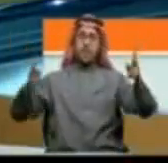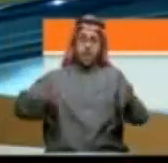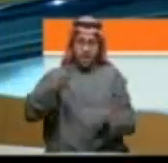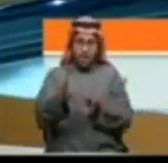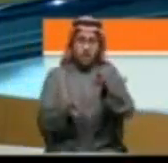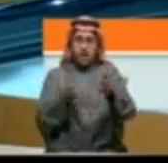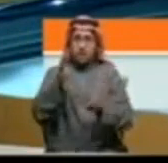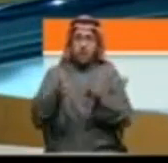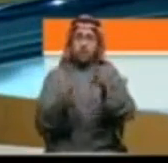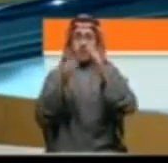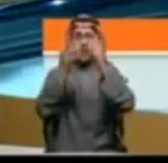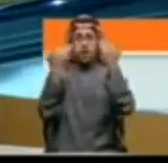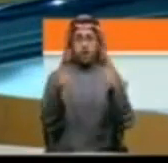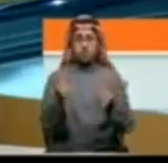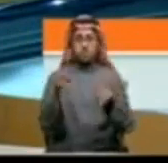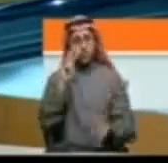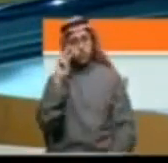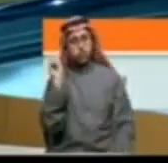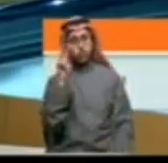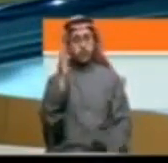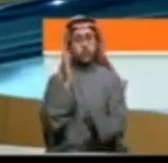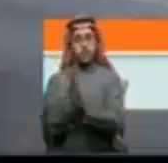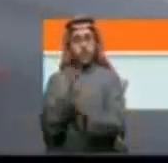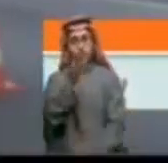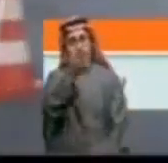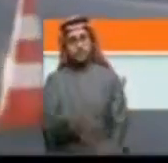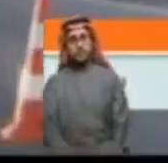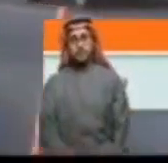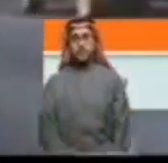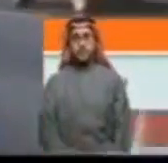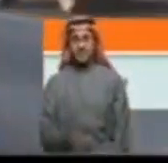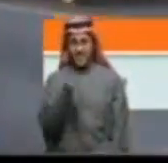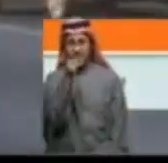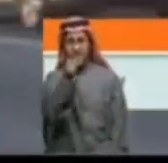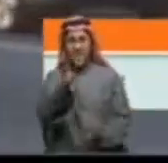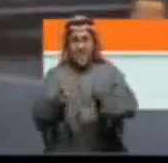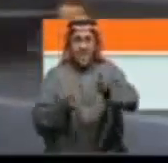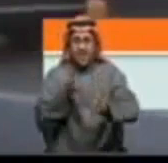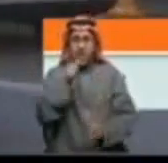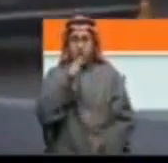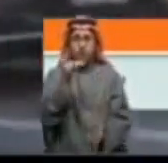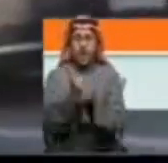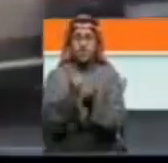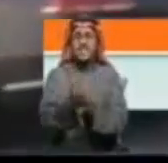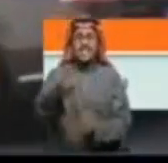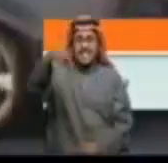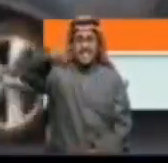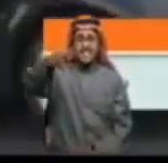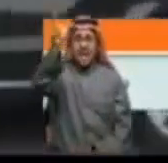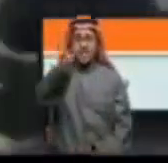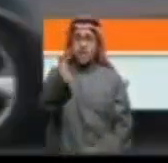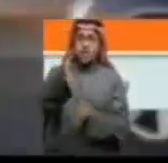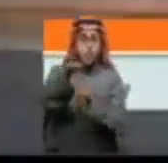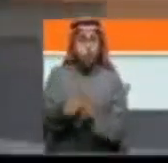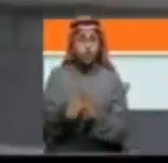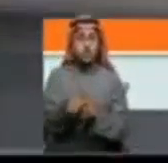البلد الإسكندنافي. نتابع هذا التقرير. قال مسؤولون إن 6 أشخاص لقوا